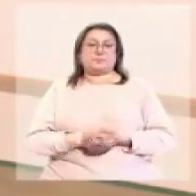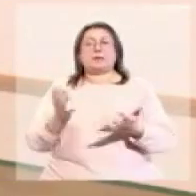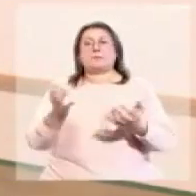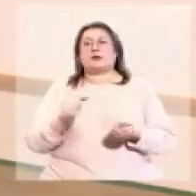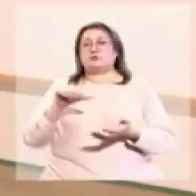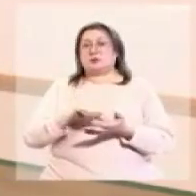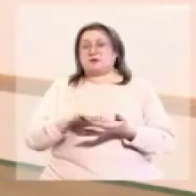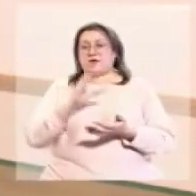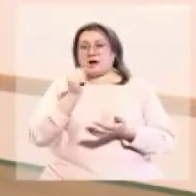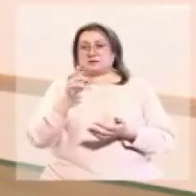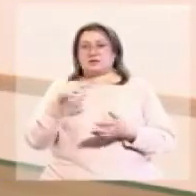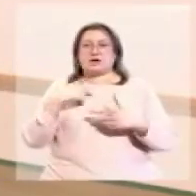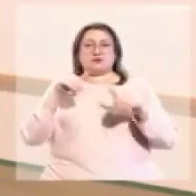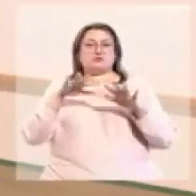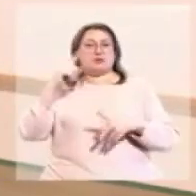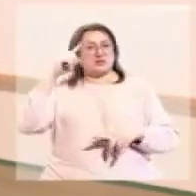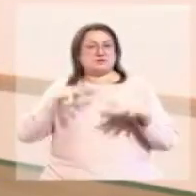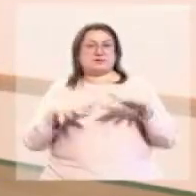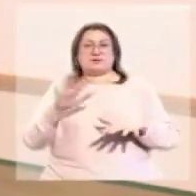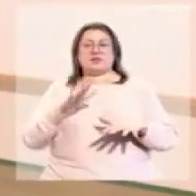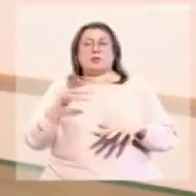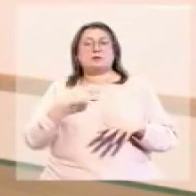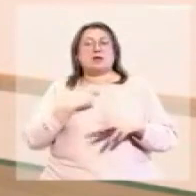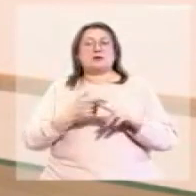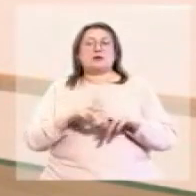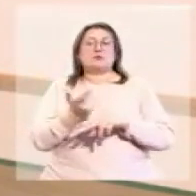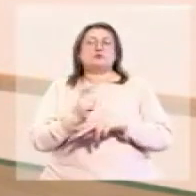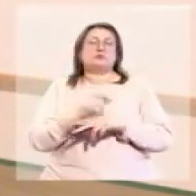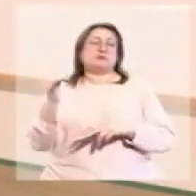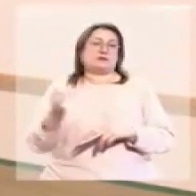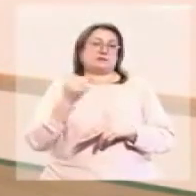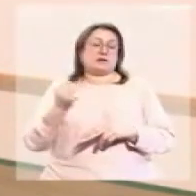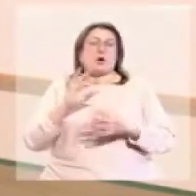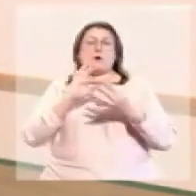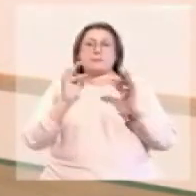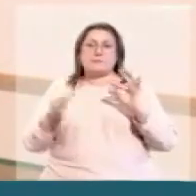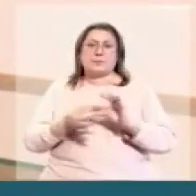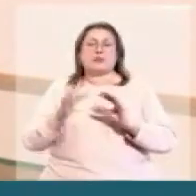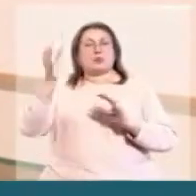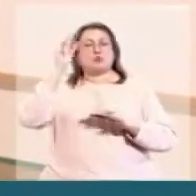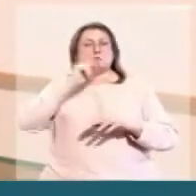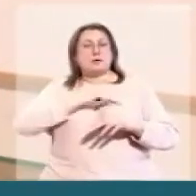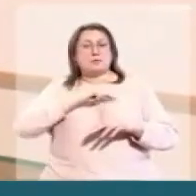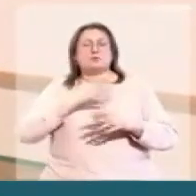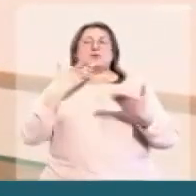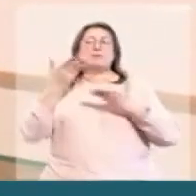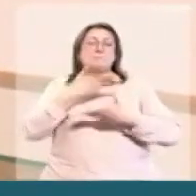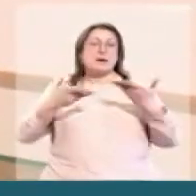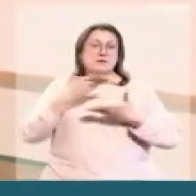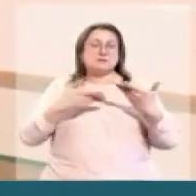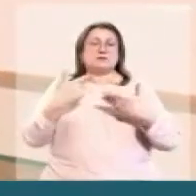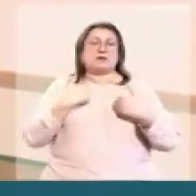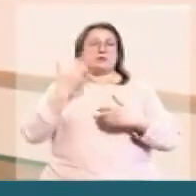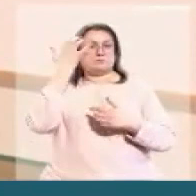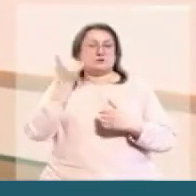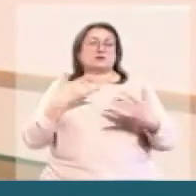Принять участие в акции решила, не задумываясь. Для меня это очень интересно. Помимо олимпиад, научных работ и дебатов, я